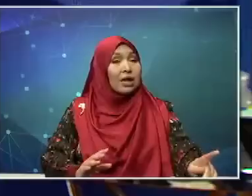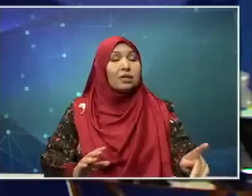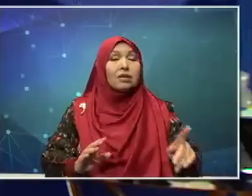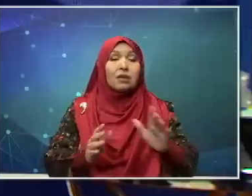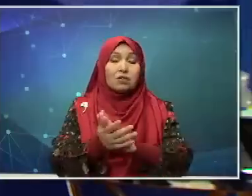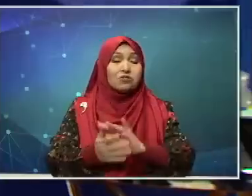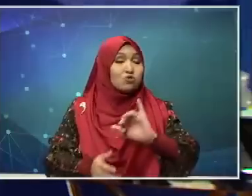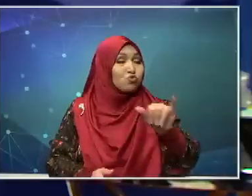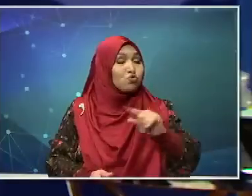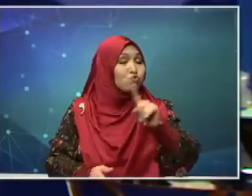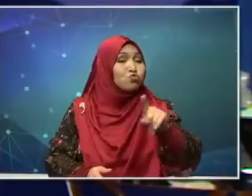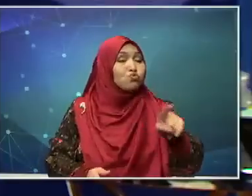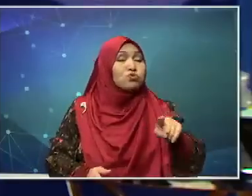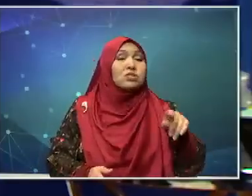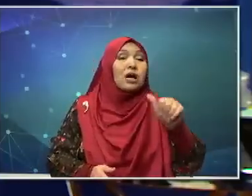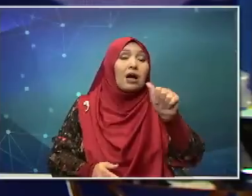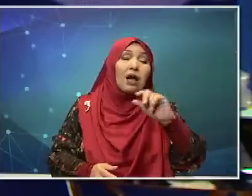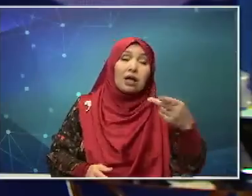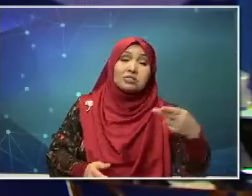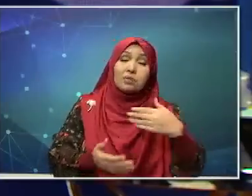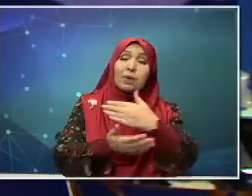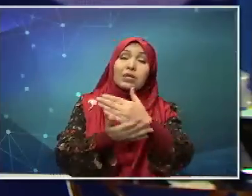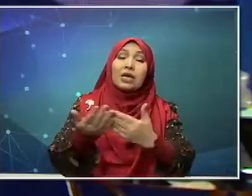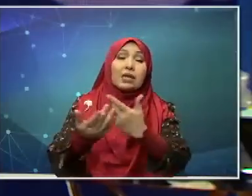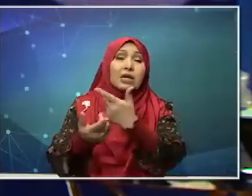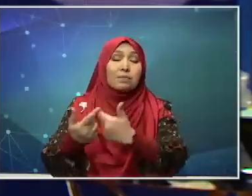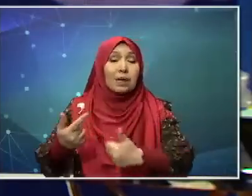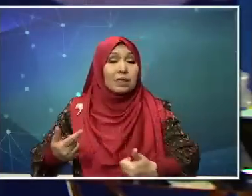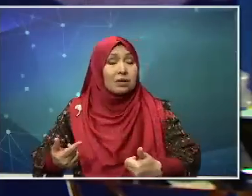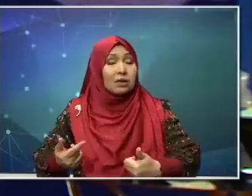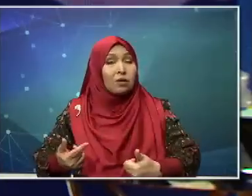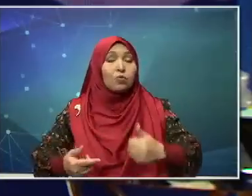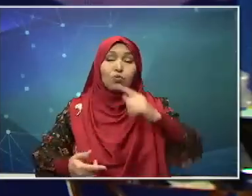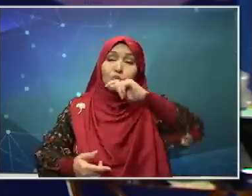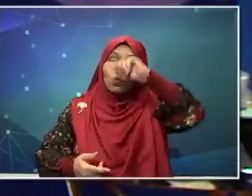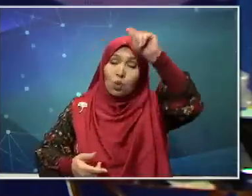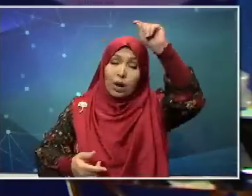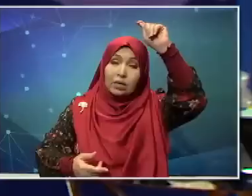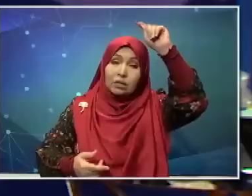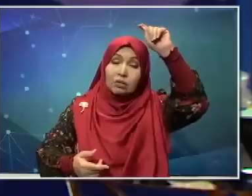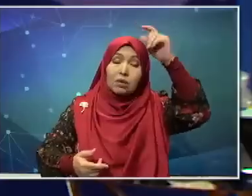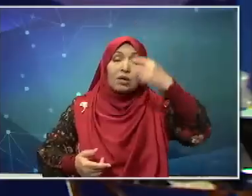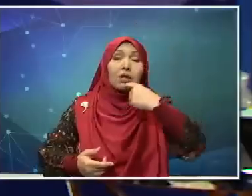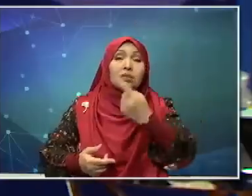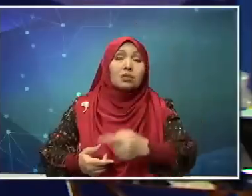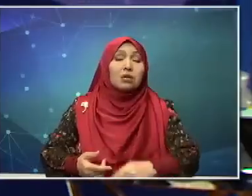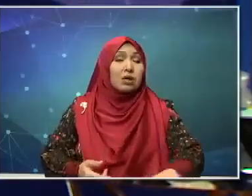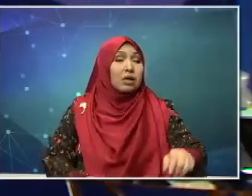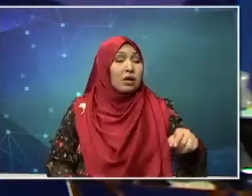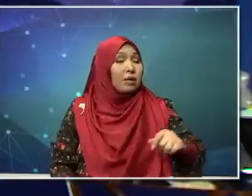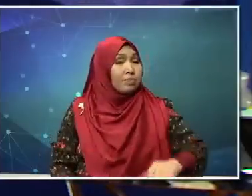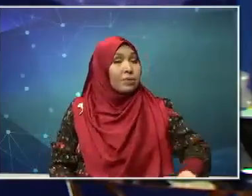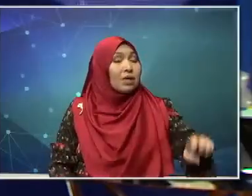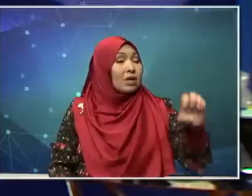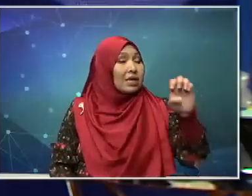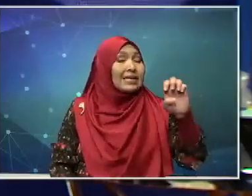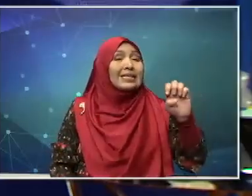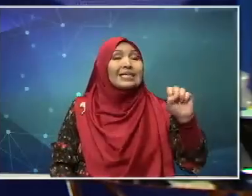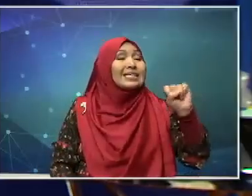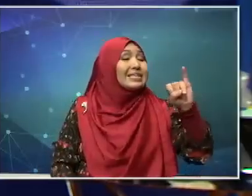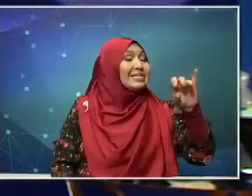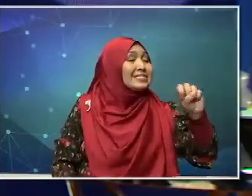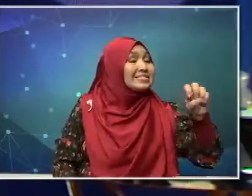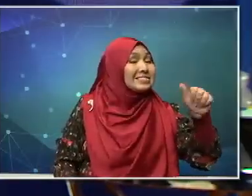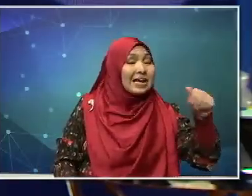juz-juz itu maksudnya apa sebahagian daripada daripada Tuhan duit lo jkt-bogor Aisyah anak kepada